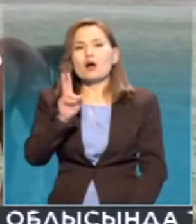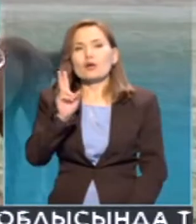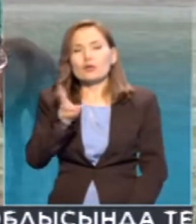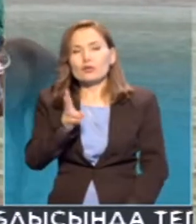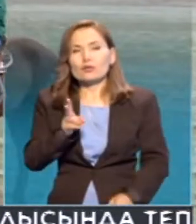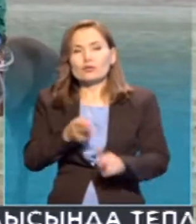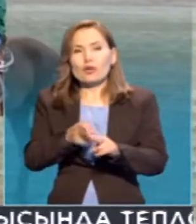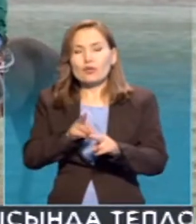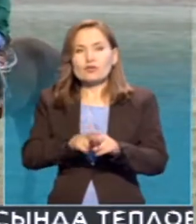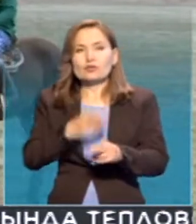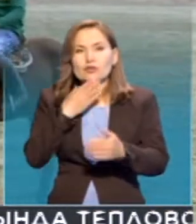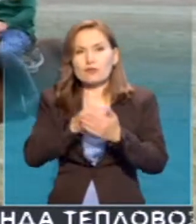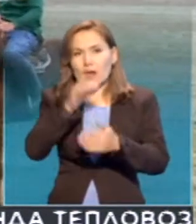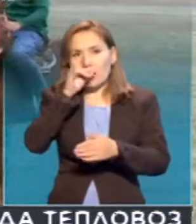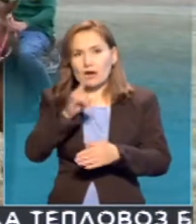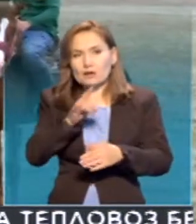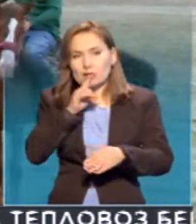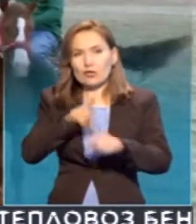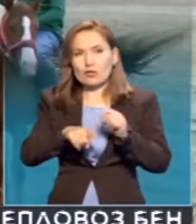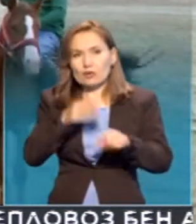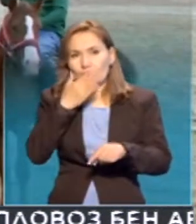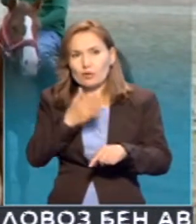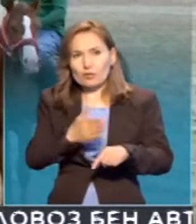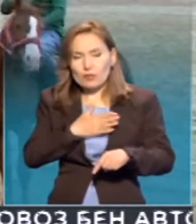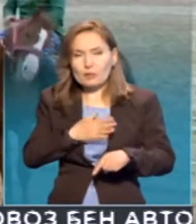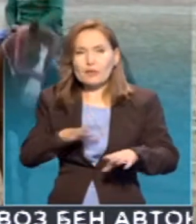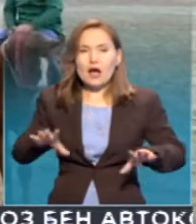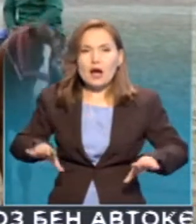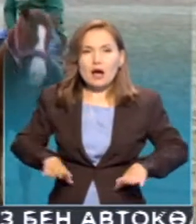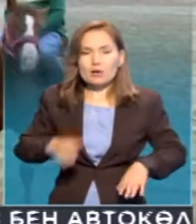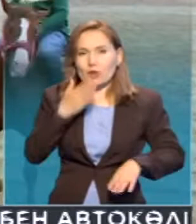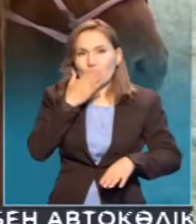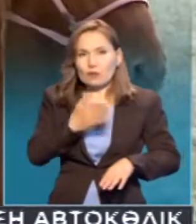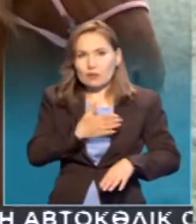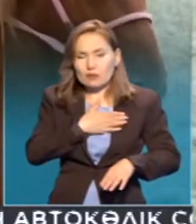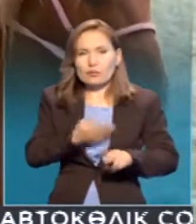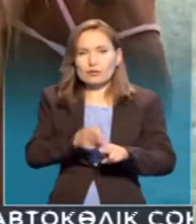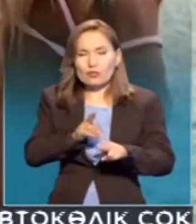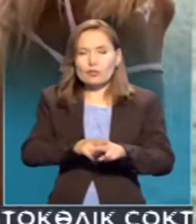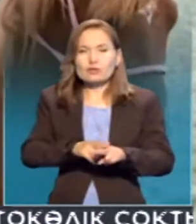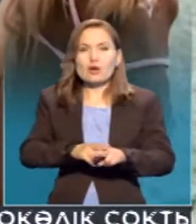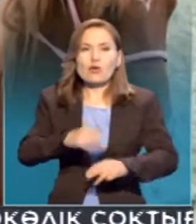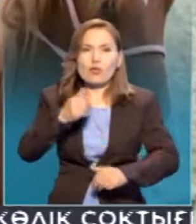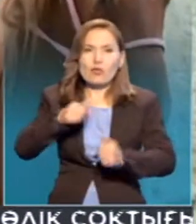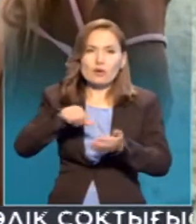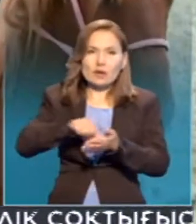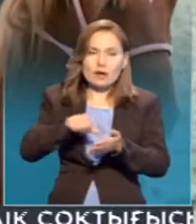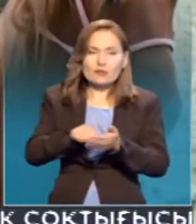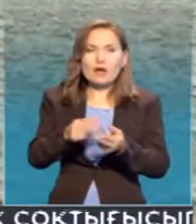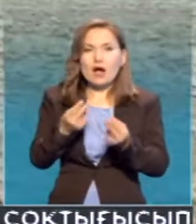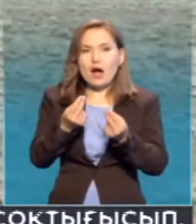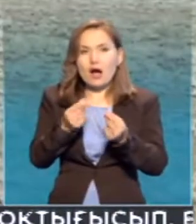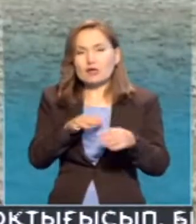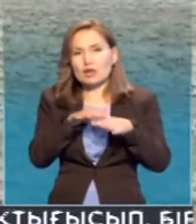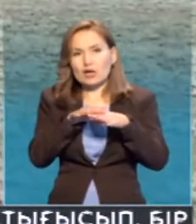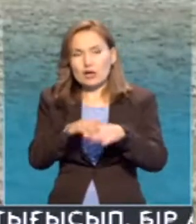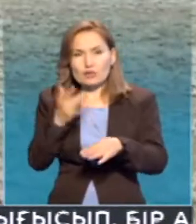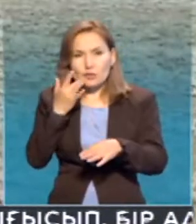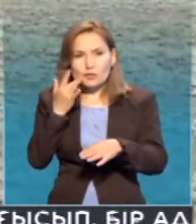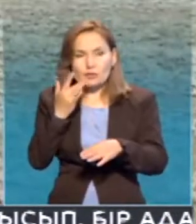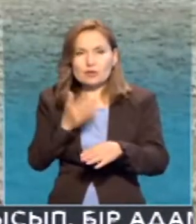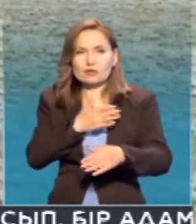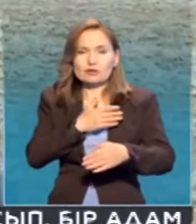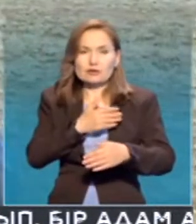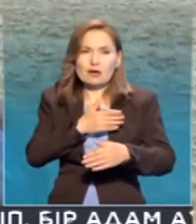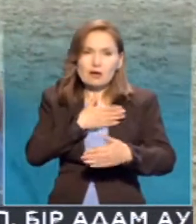спорты. Бұл анау мынау адамдардың енді шындығын айттырады. Бұның қаражаты да оңай шаруа емес. Басқа аудандарда дамытып